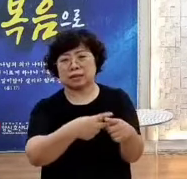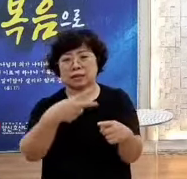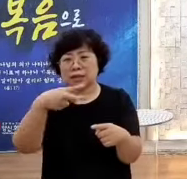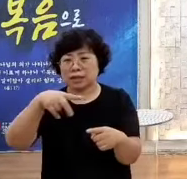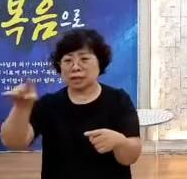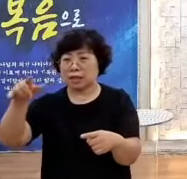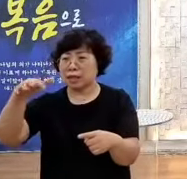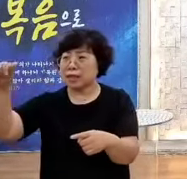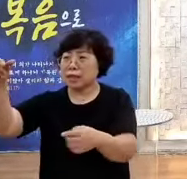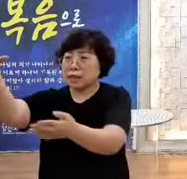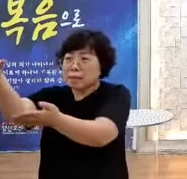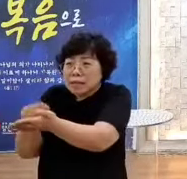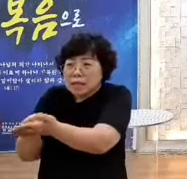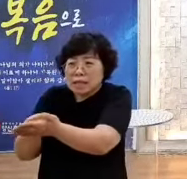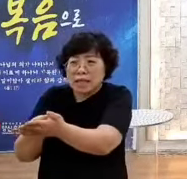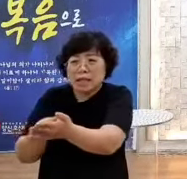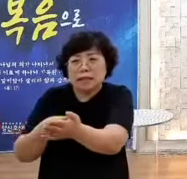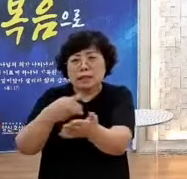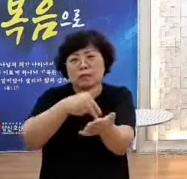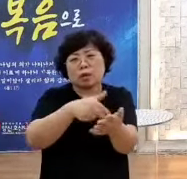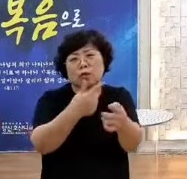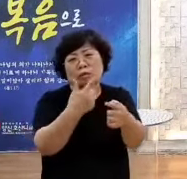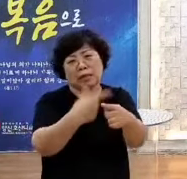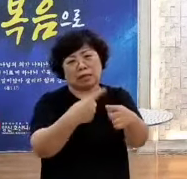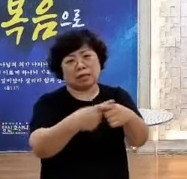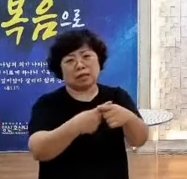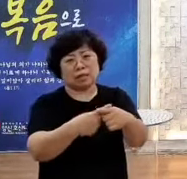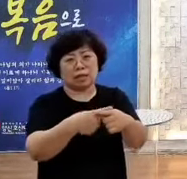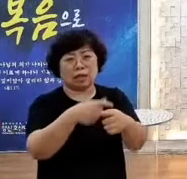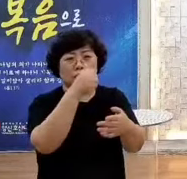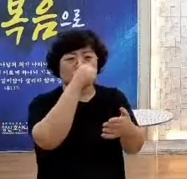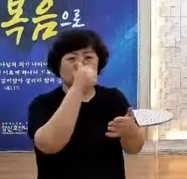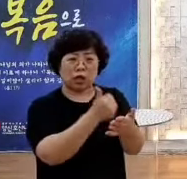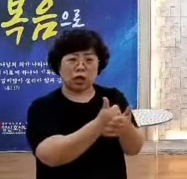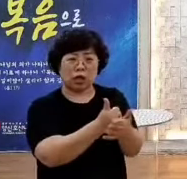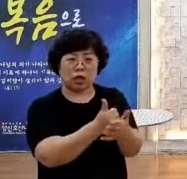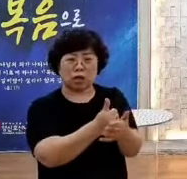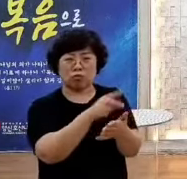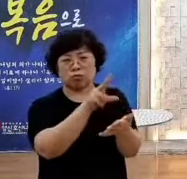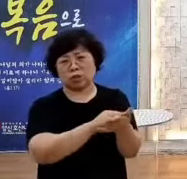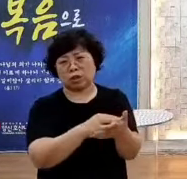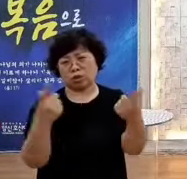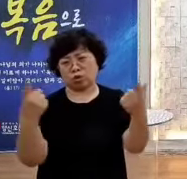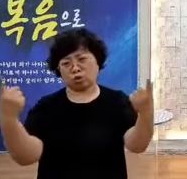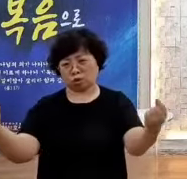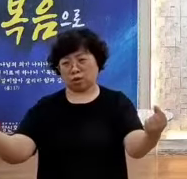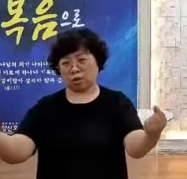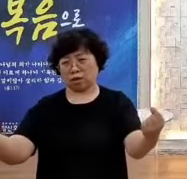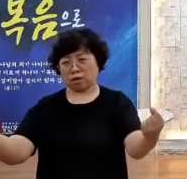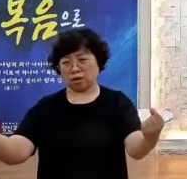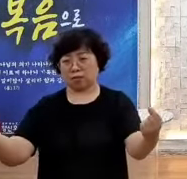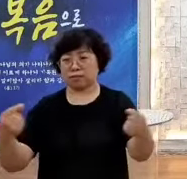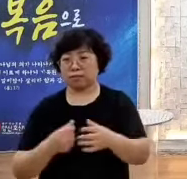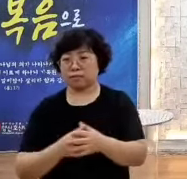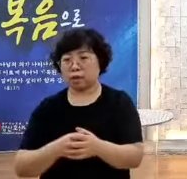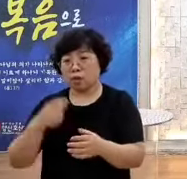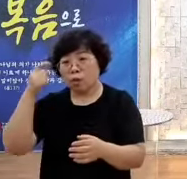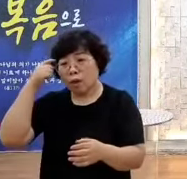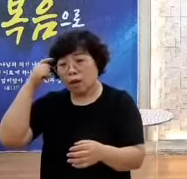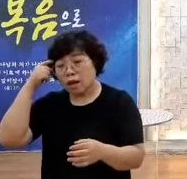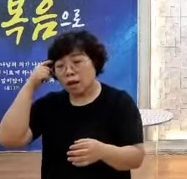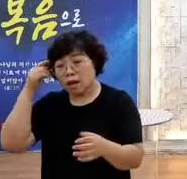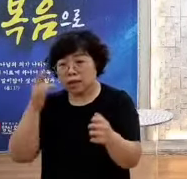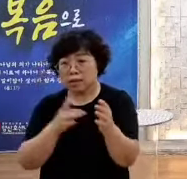이 돈을 내가 평생 갚아도 갚을 수 없는 이 문제처럼 죄 문제도 똑같은 문제. 왜냐하면